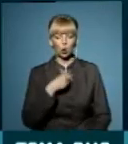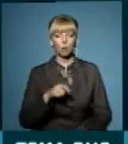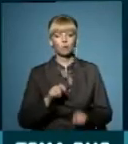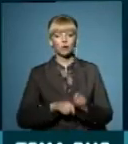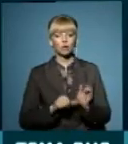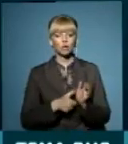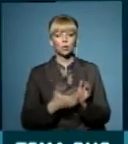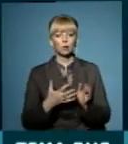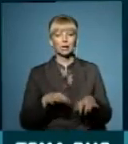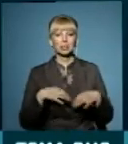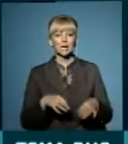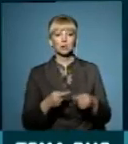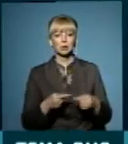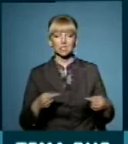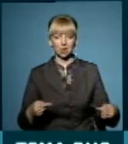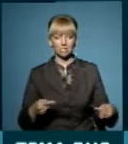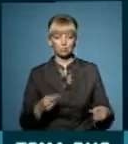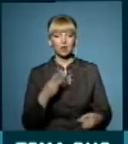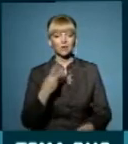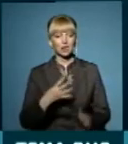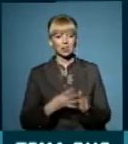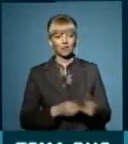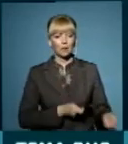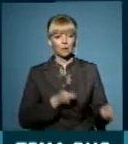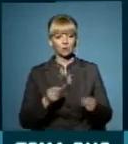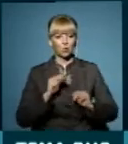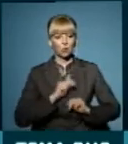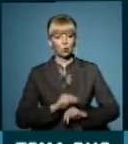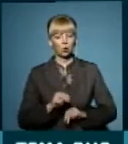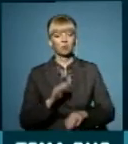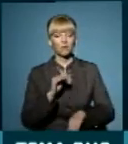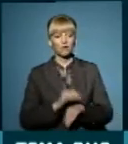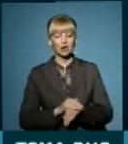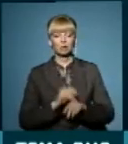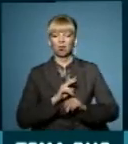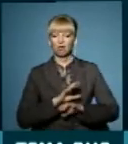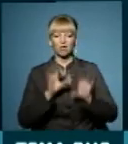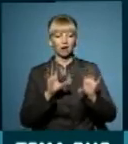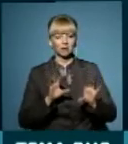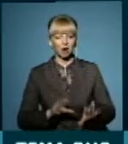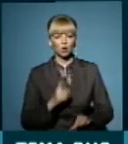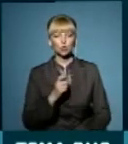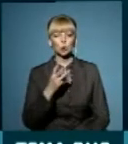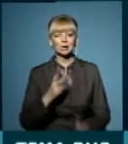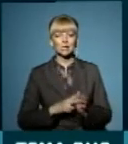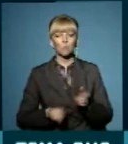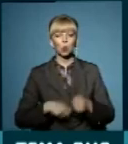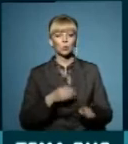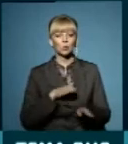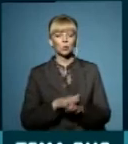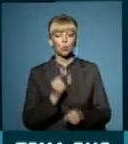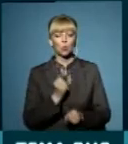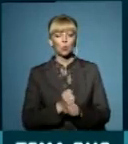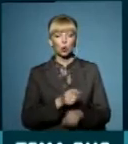перевірено 605 транспортних засобів, 29 перевізників, котрих виявили, працювали нелегально, 137 порушень щодо